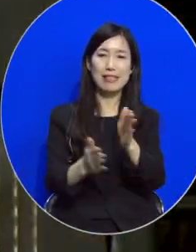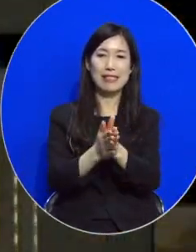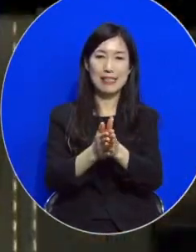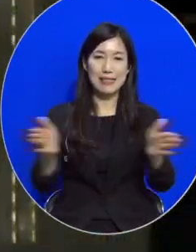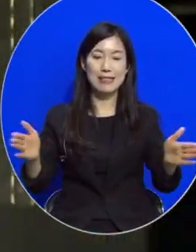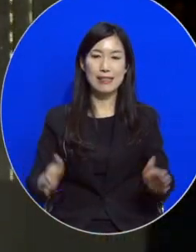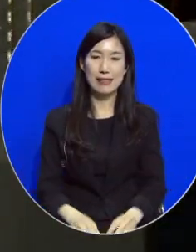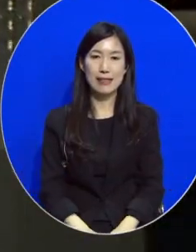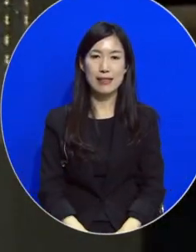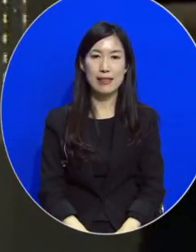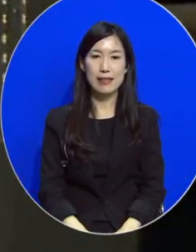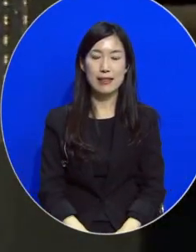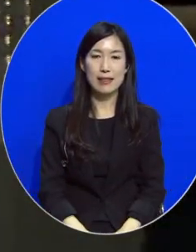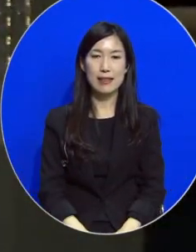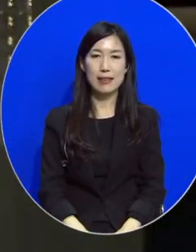KTV 윤현석입니다